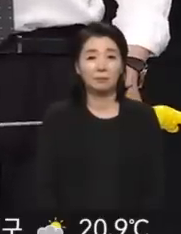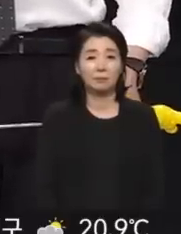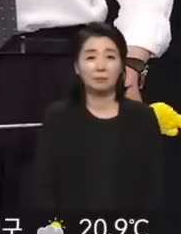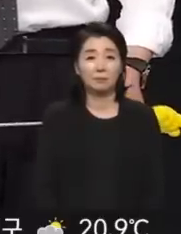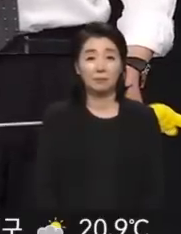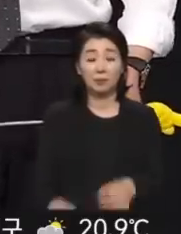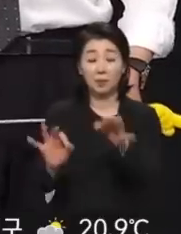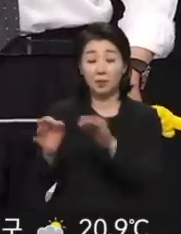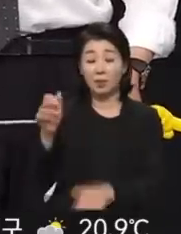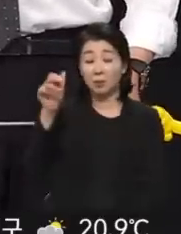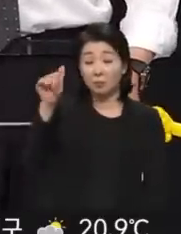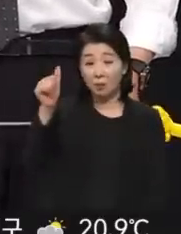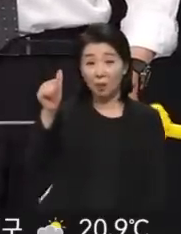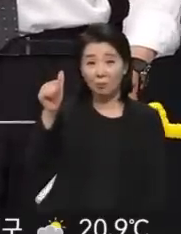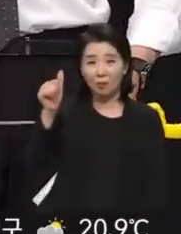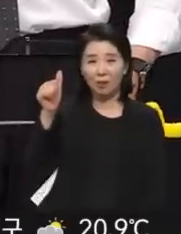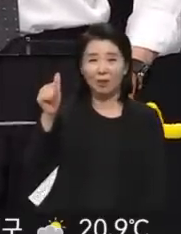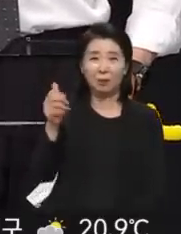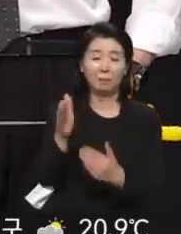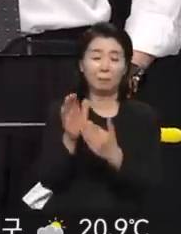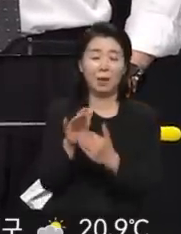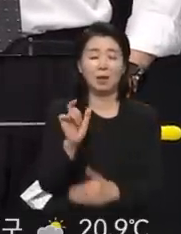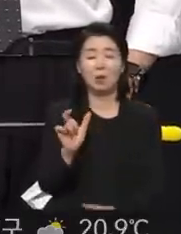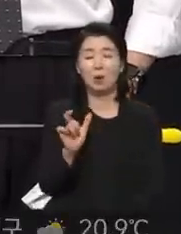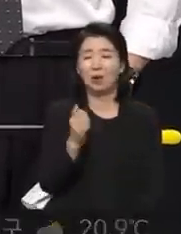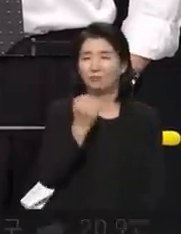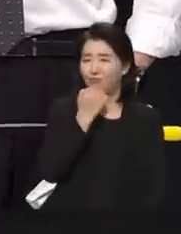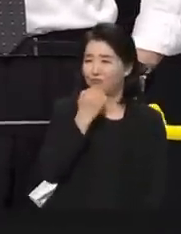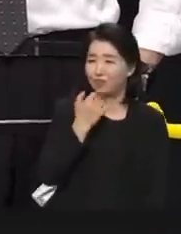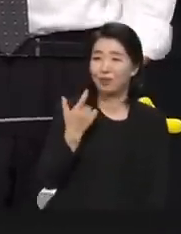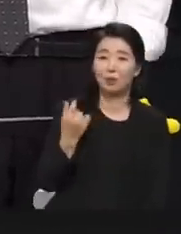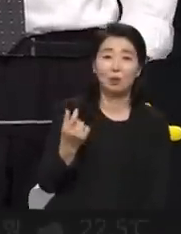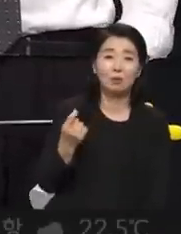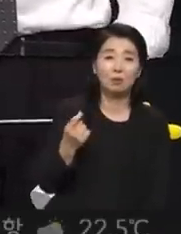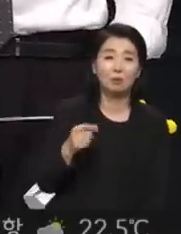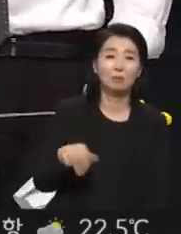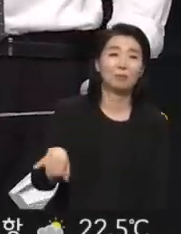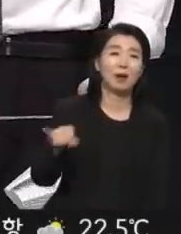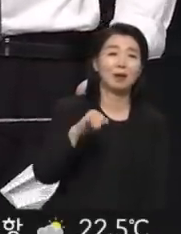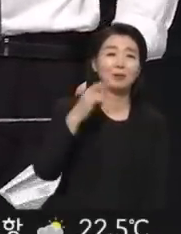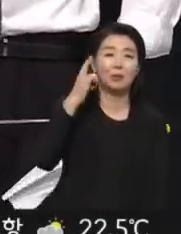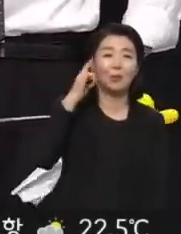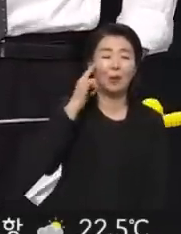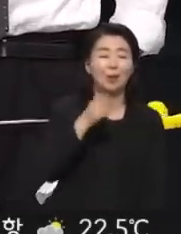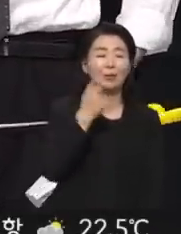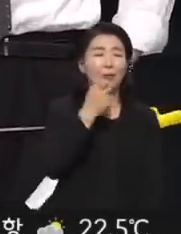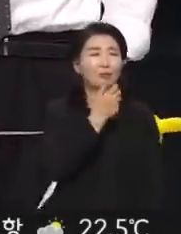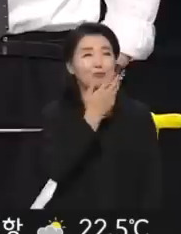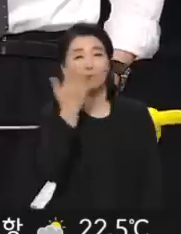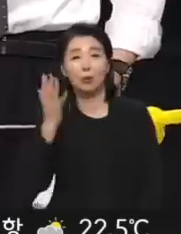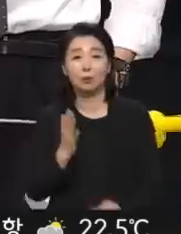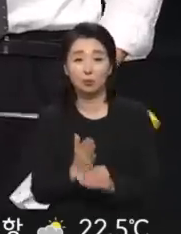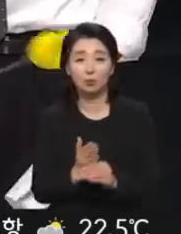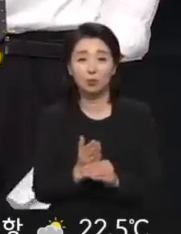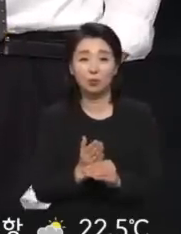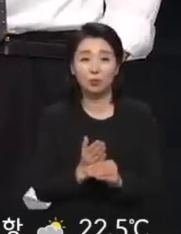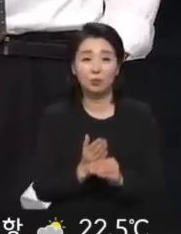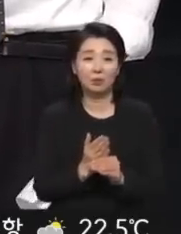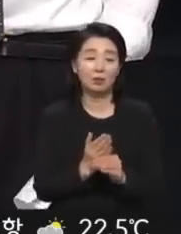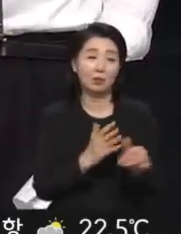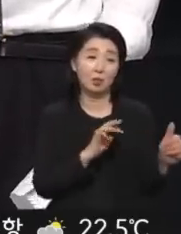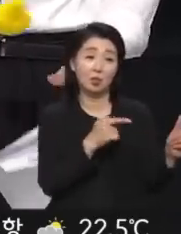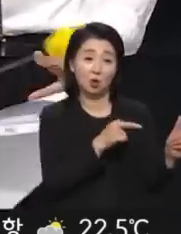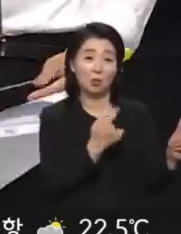김 대표의 방역 강화 지침을 비웃기라도 하듯 이 바이러스는 오히려 대유행을 향해 가는 모양새죠. 전 씨는